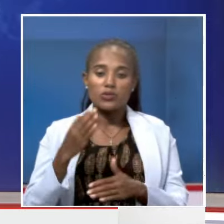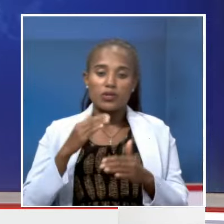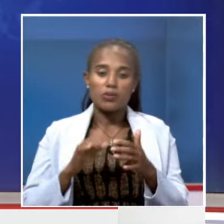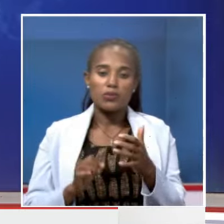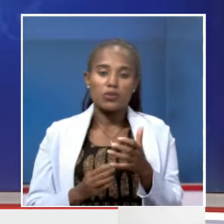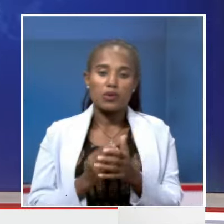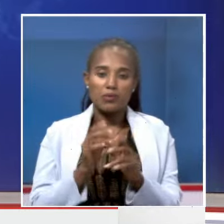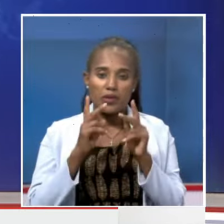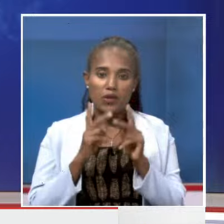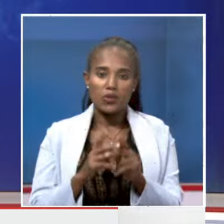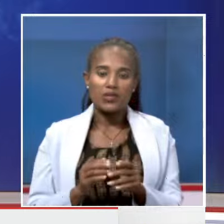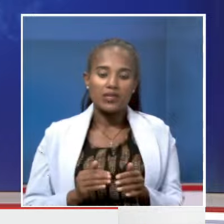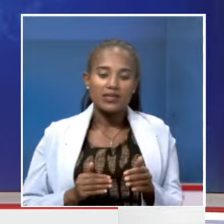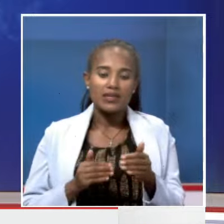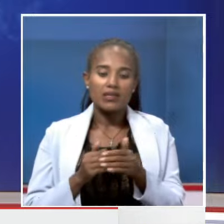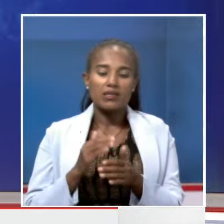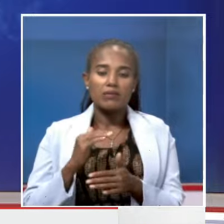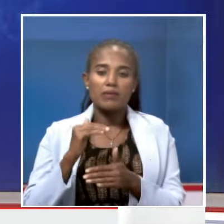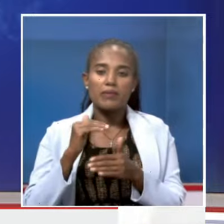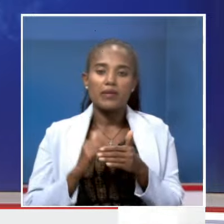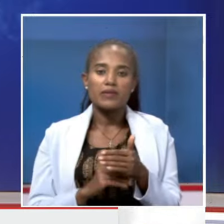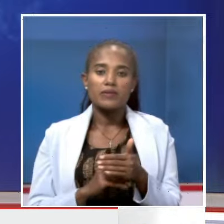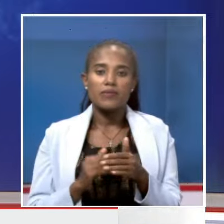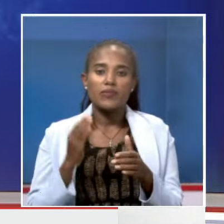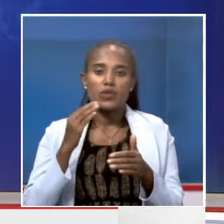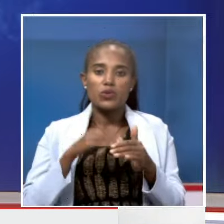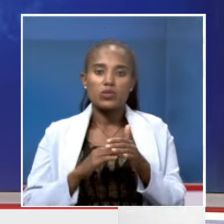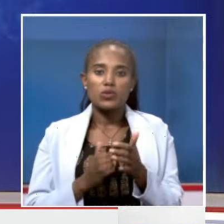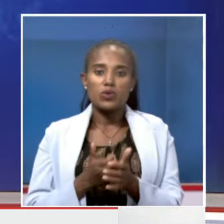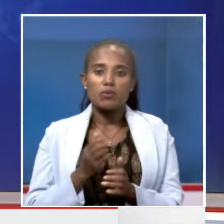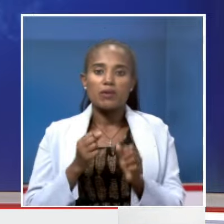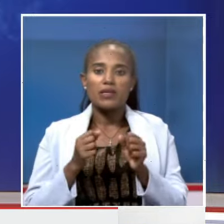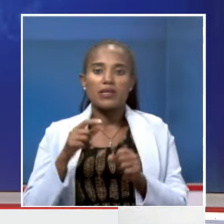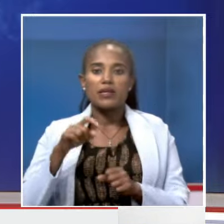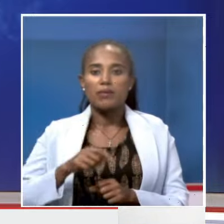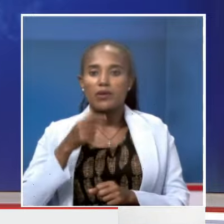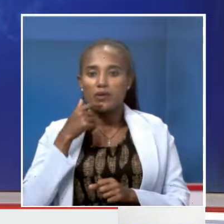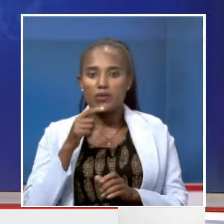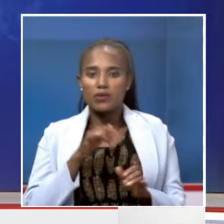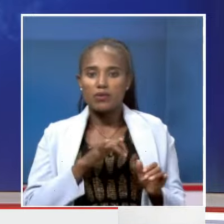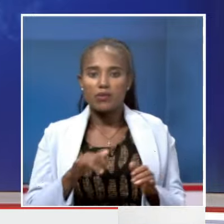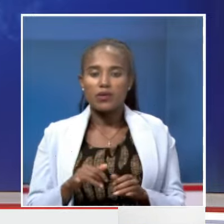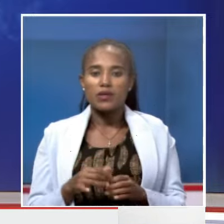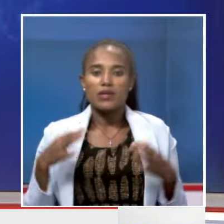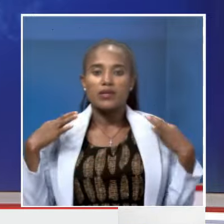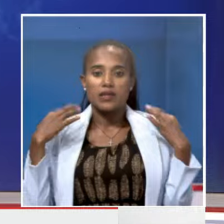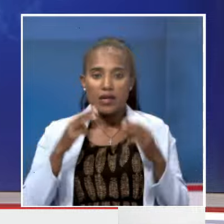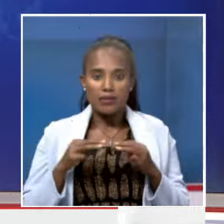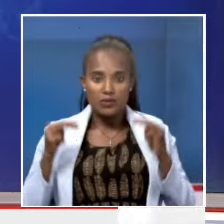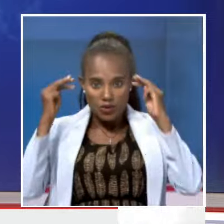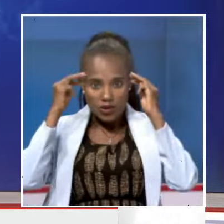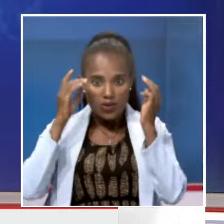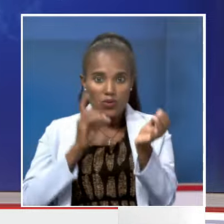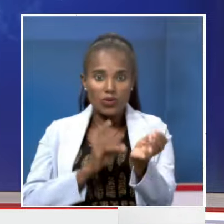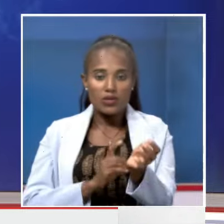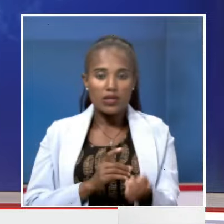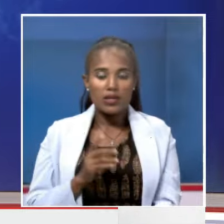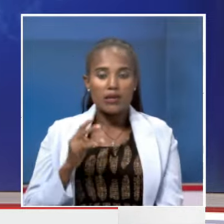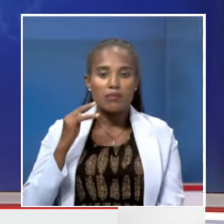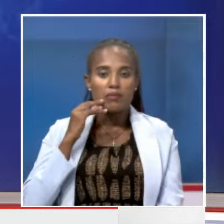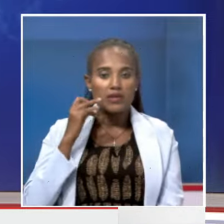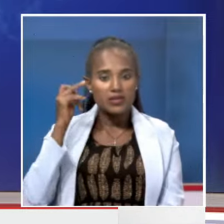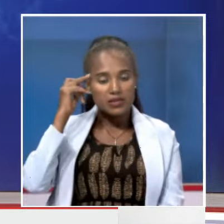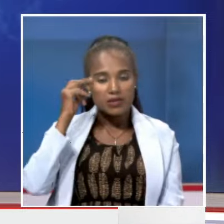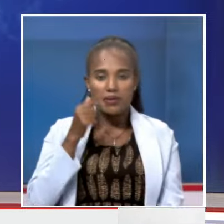ምርቶች ላይ የሚስተዋለውን ጥገኝነት በመቀነስ የውስጥ ኢኮኖሚን ማጠናከር ይገባል ያሉት ደግሞ የጤና ሚኒስትሯ ዶክተር መቅደስ ዳባ